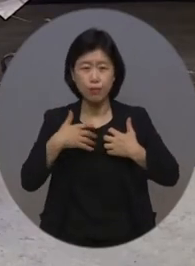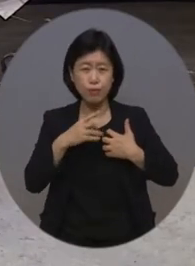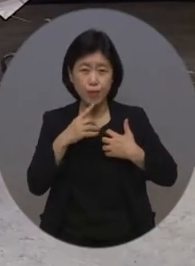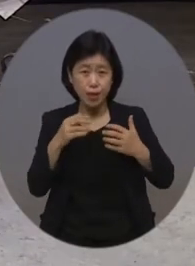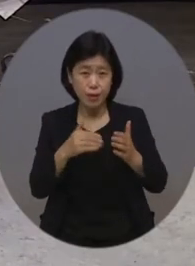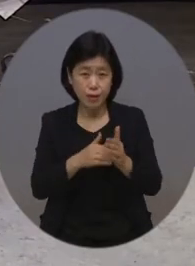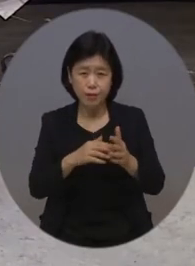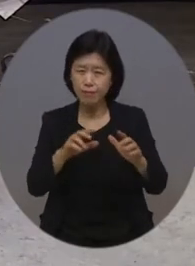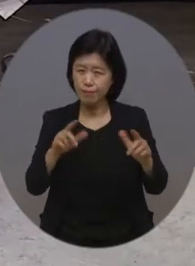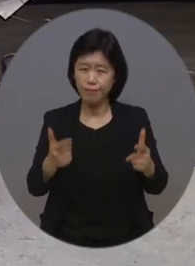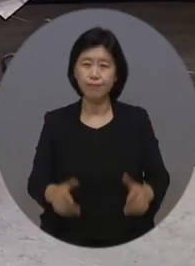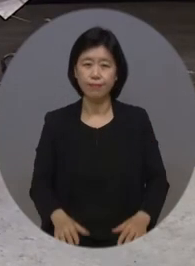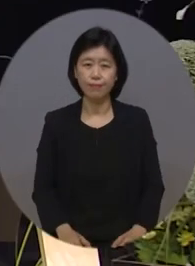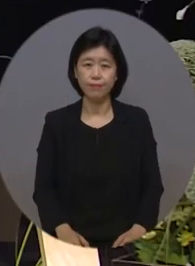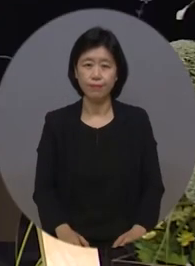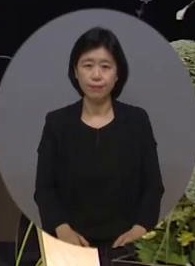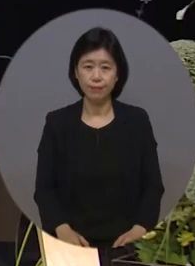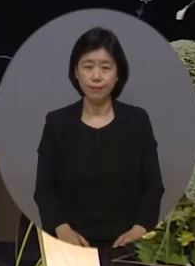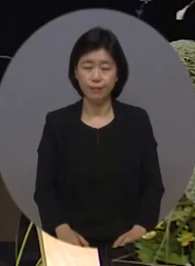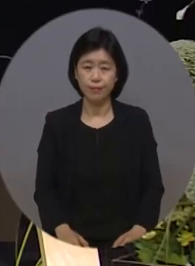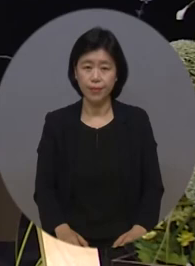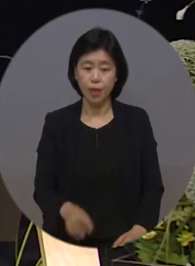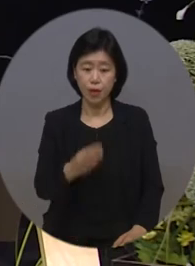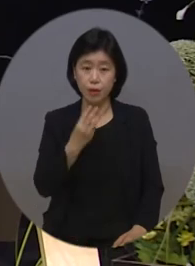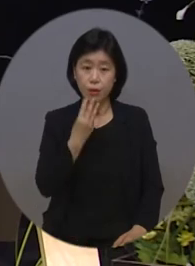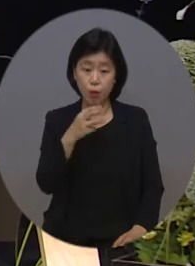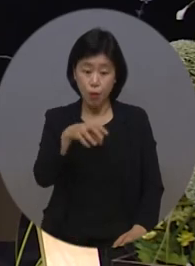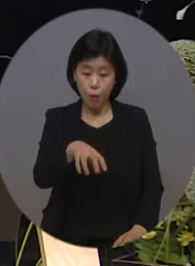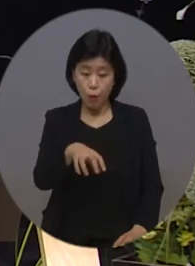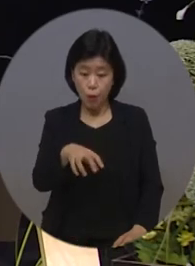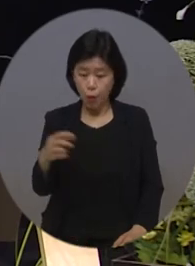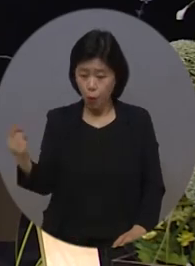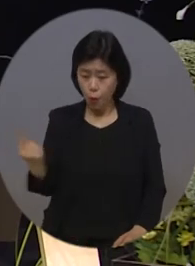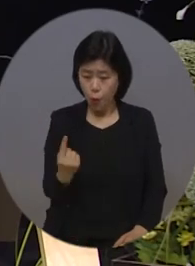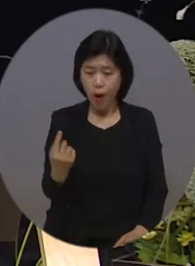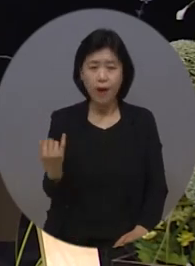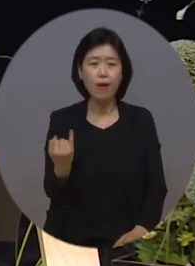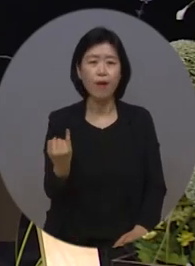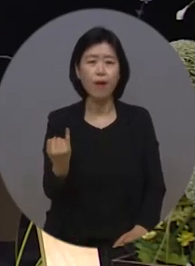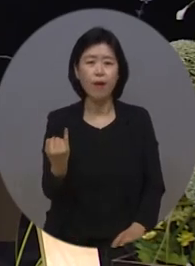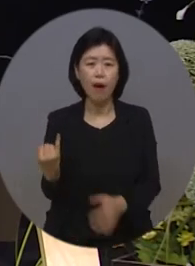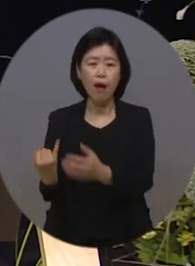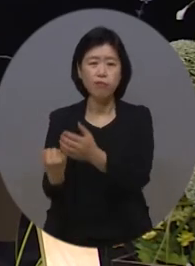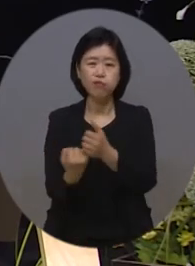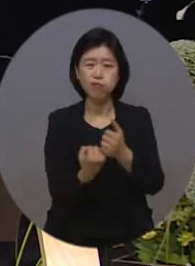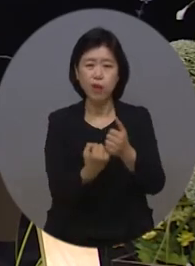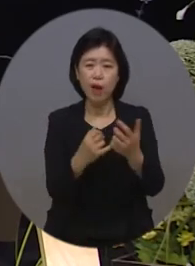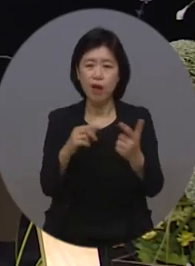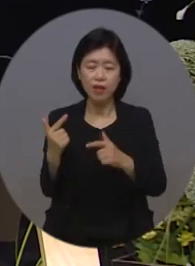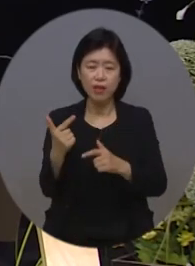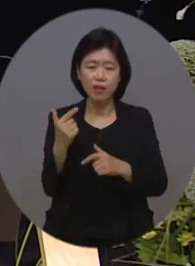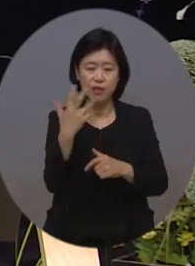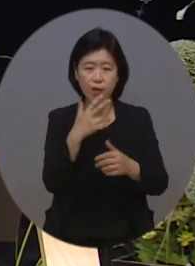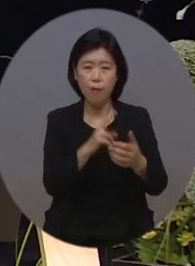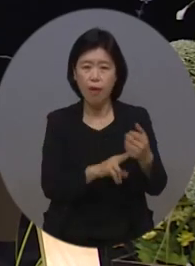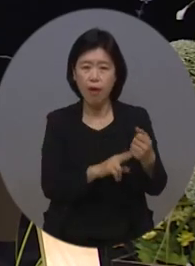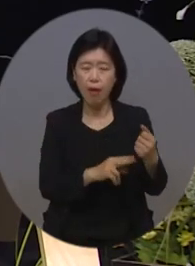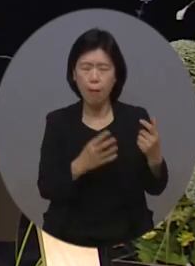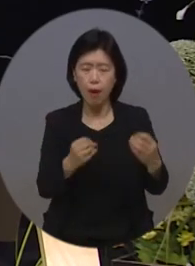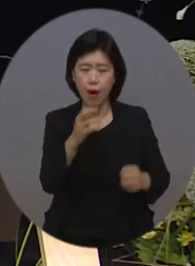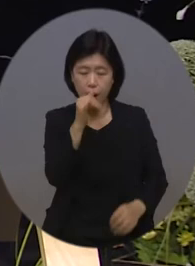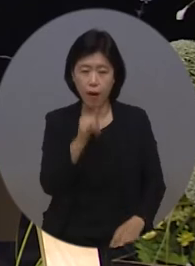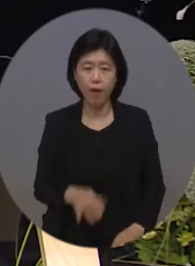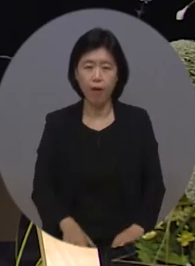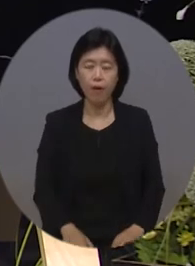팔고 성매매를 시킨다는 인신매매 뉴스가 빈번하던 시기여서 따로 상경을 허락하는